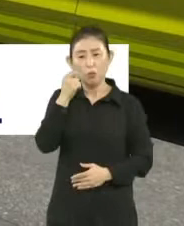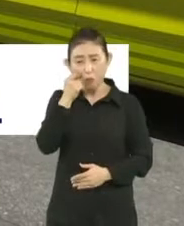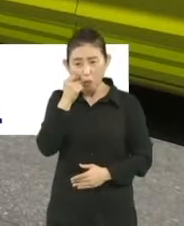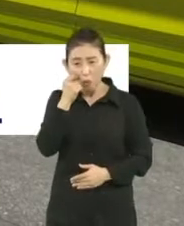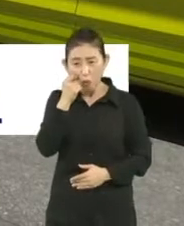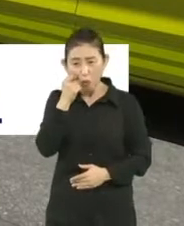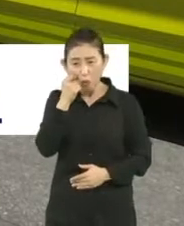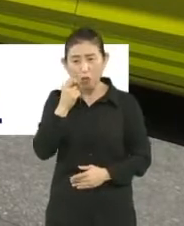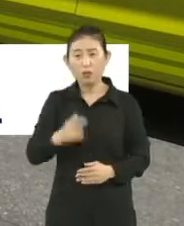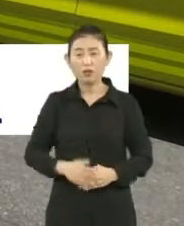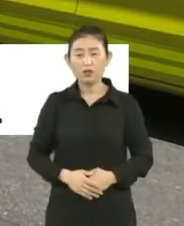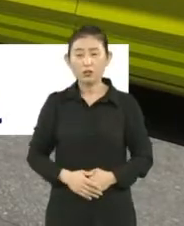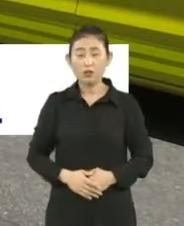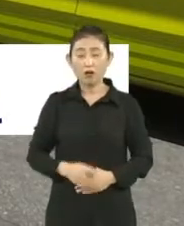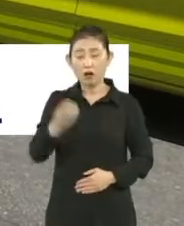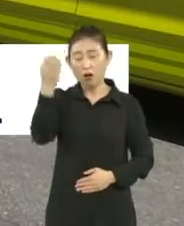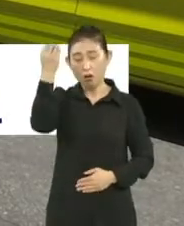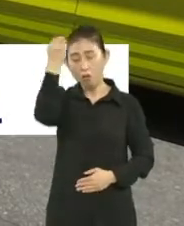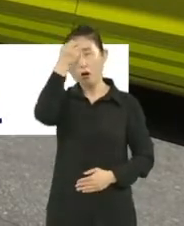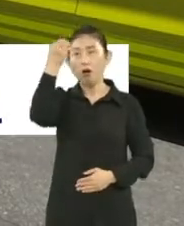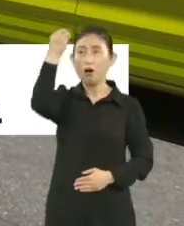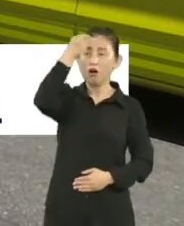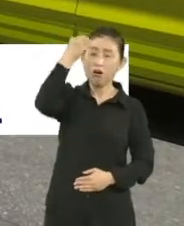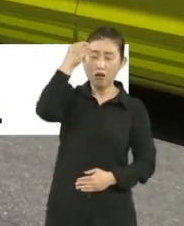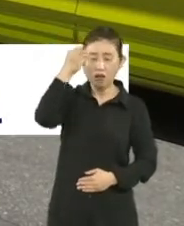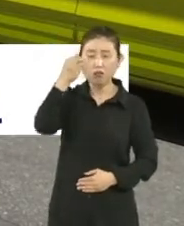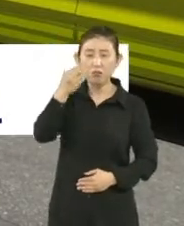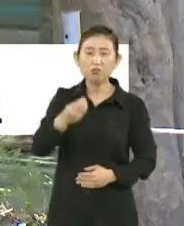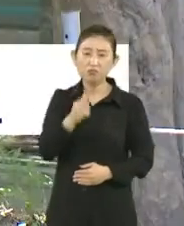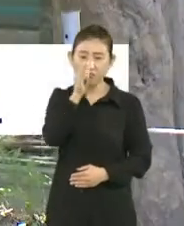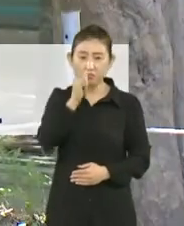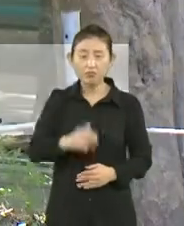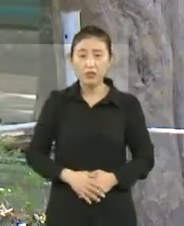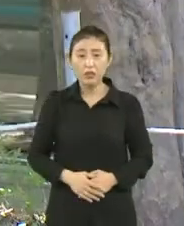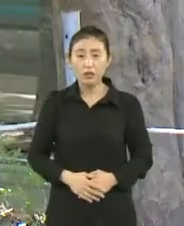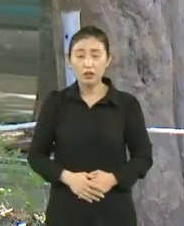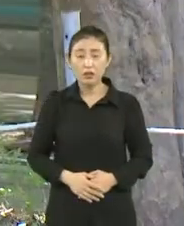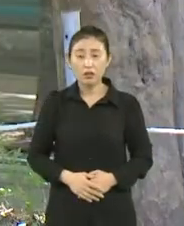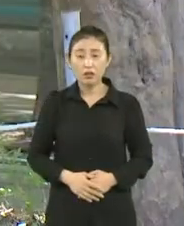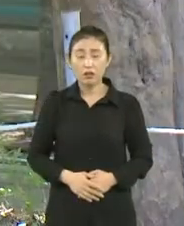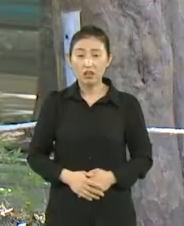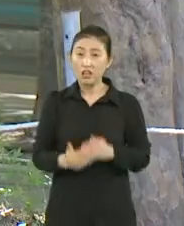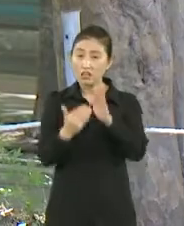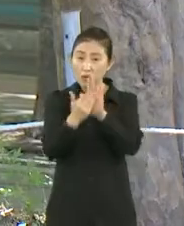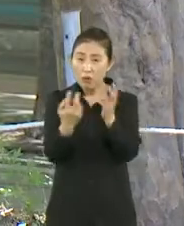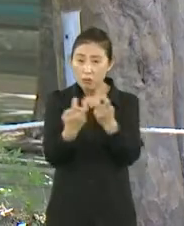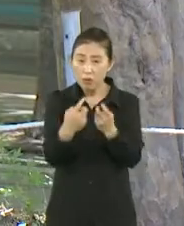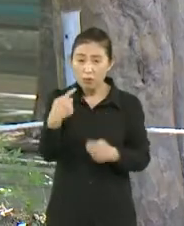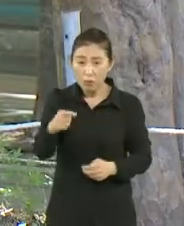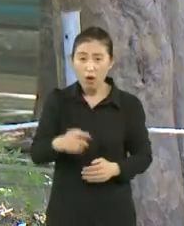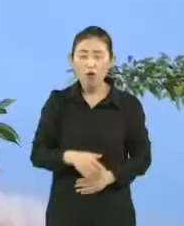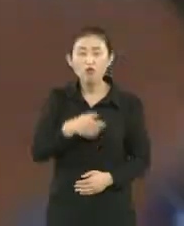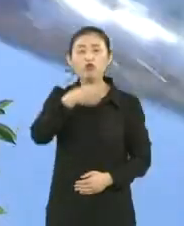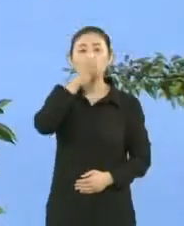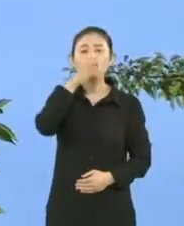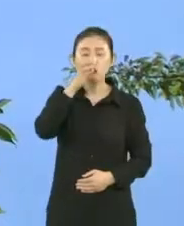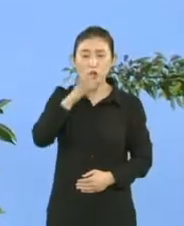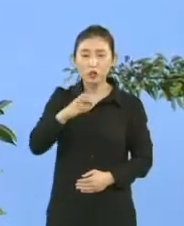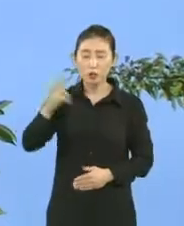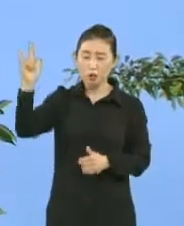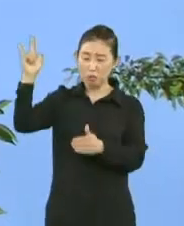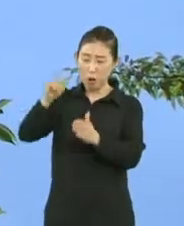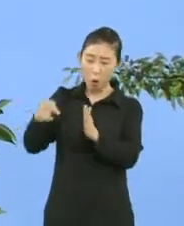체온이 올라가게 되고 그럼으로써 이제 온열 질환이 발생하게 됩니다 오늘 질환을 예방하기 위해선 물과 그늘